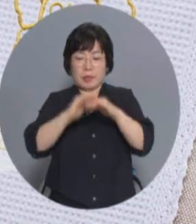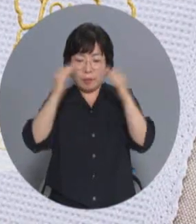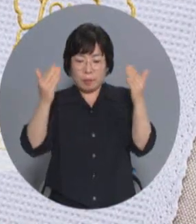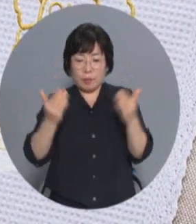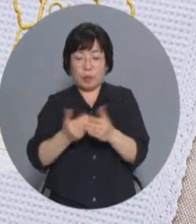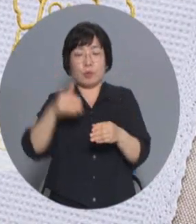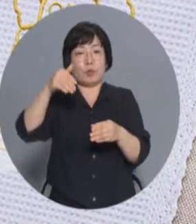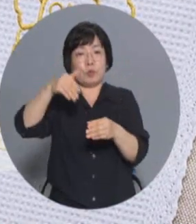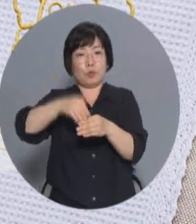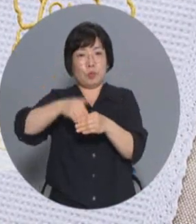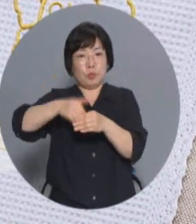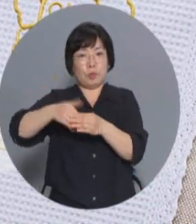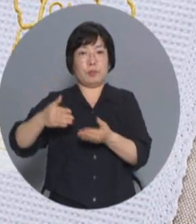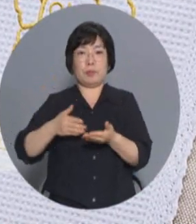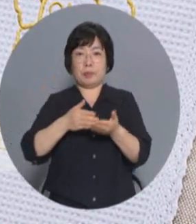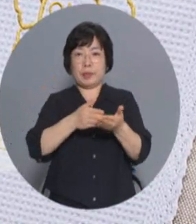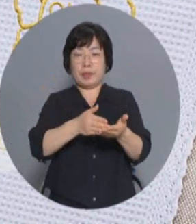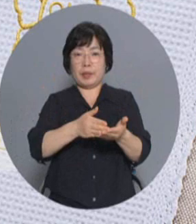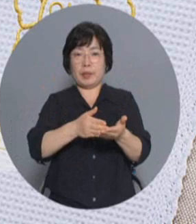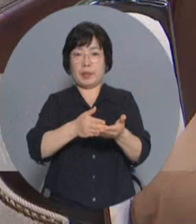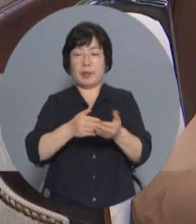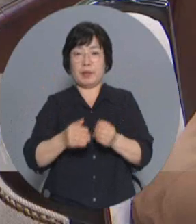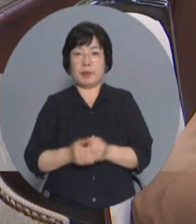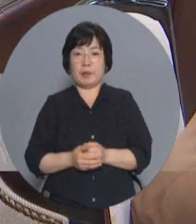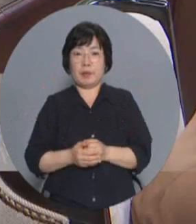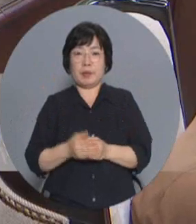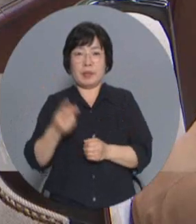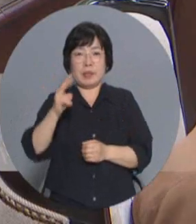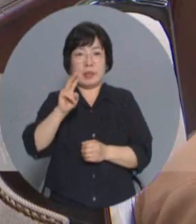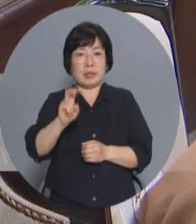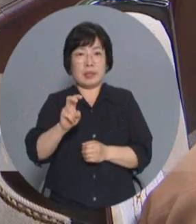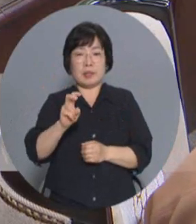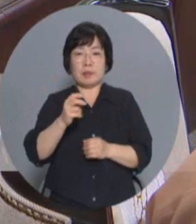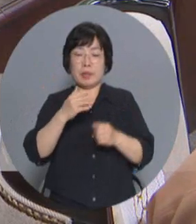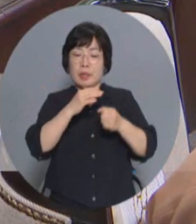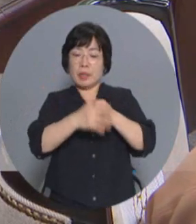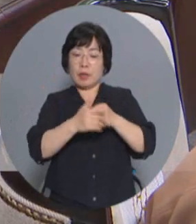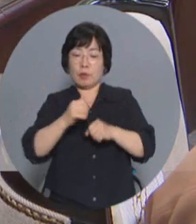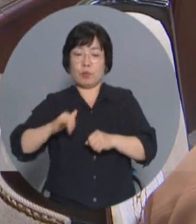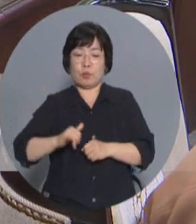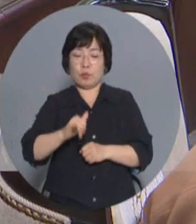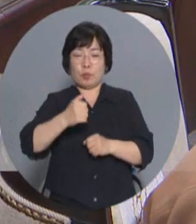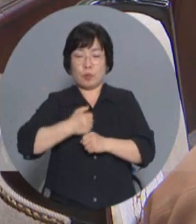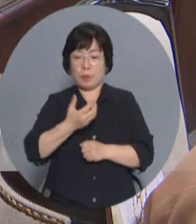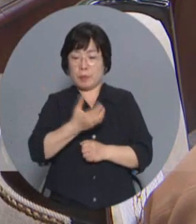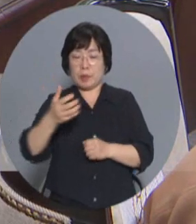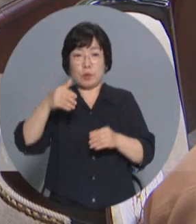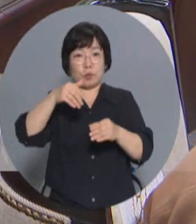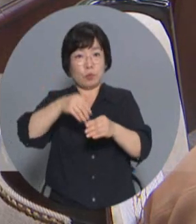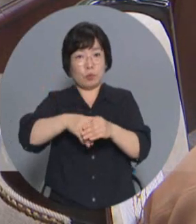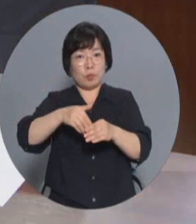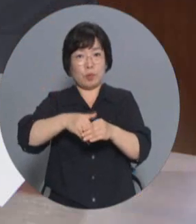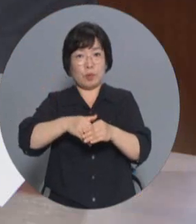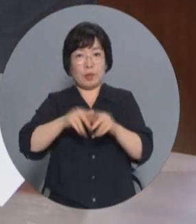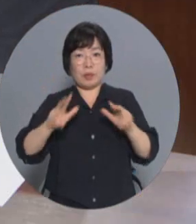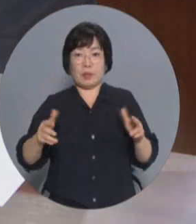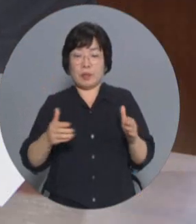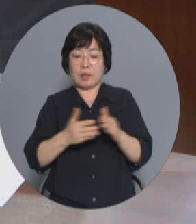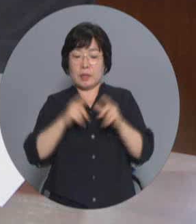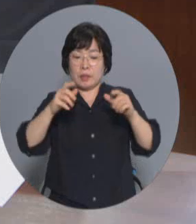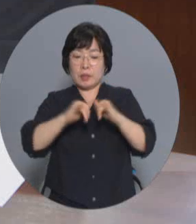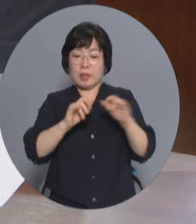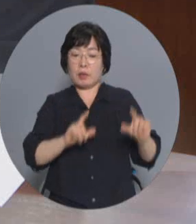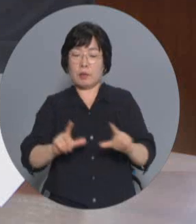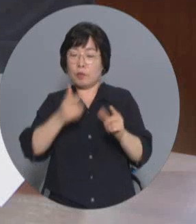투표를 제안했습니다 의원은 지난 2020년 군공 이주표 등 그동안 주민들의